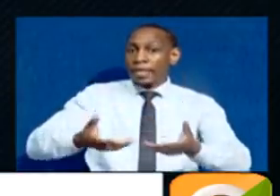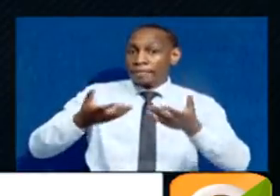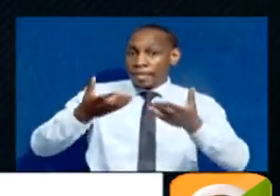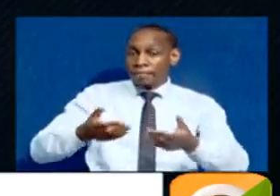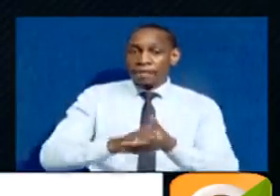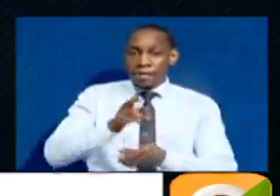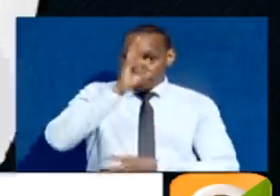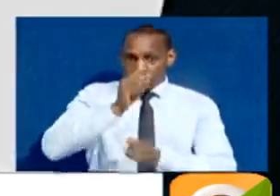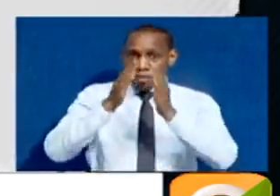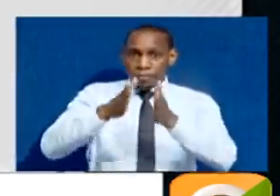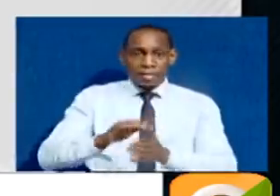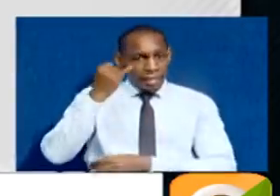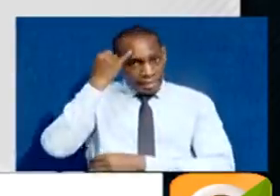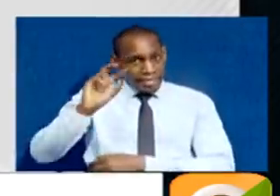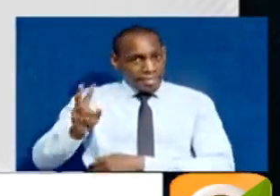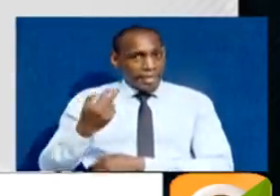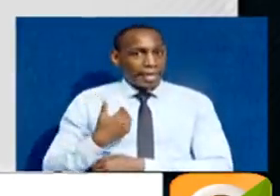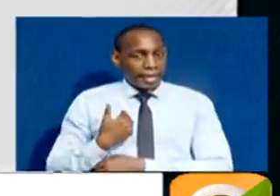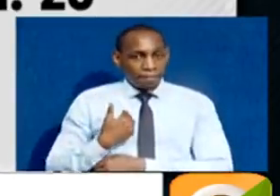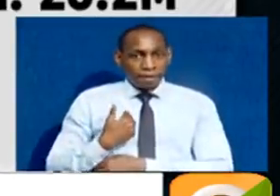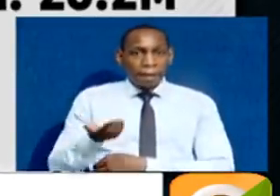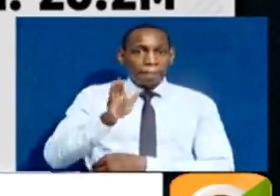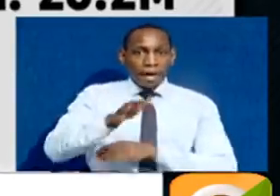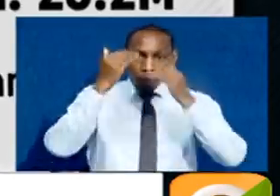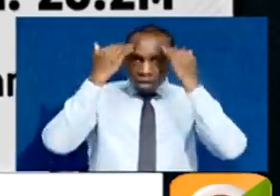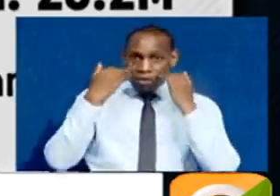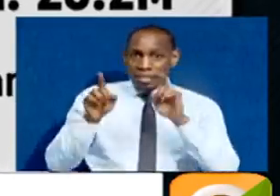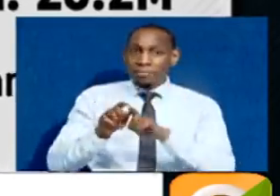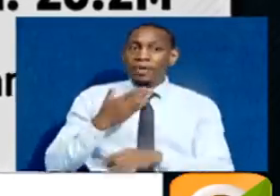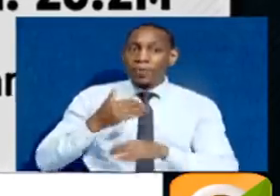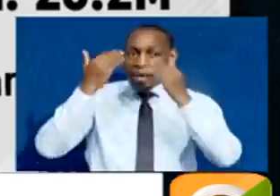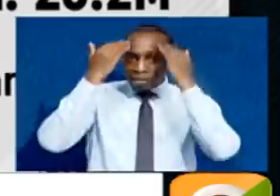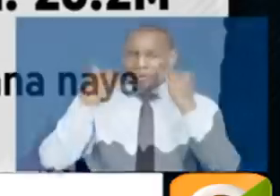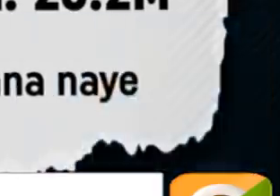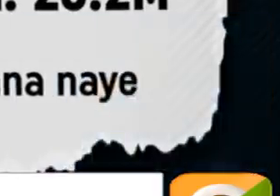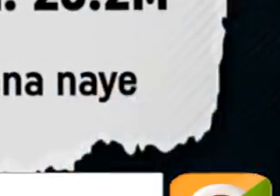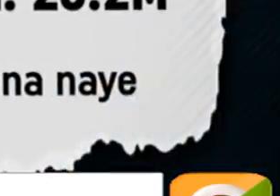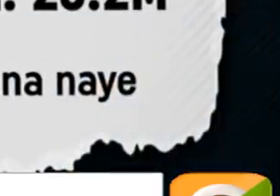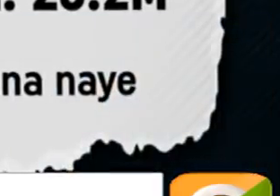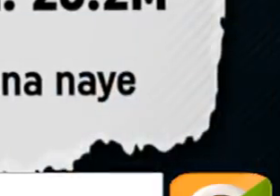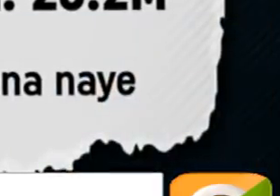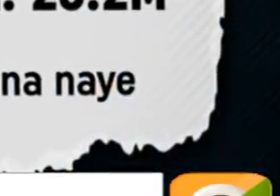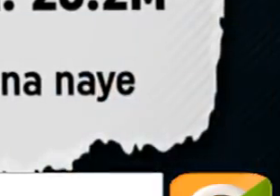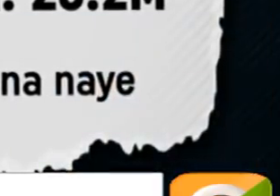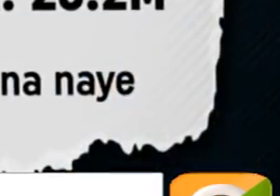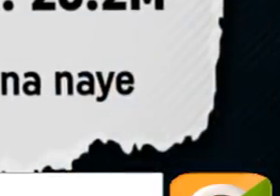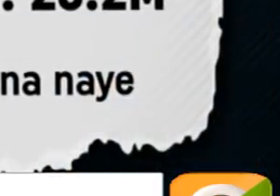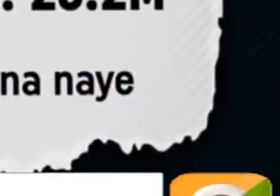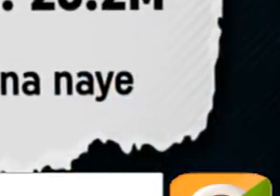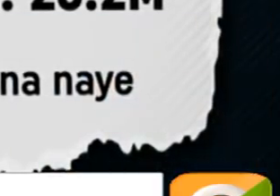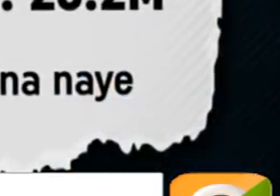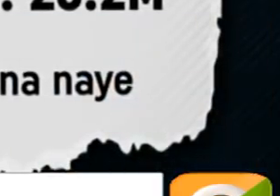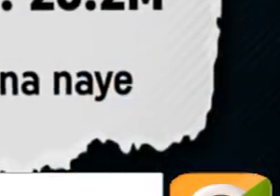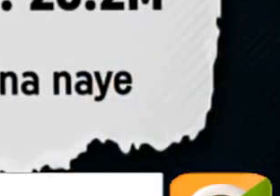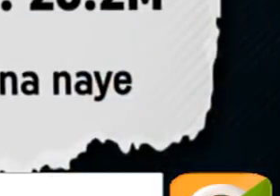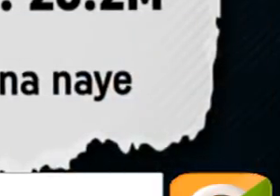mchanga, Jamal alipata wazo la pili. Alirejea mahakamani na kutaka mahakama ikubali asalimishe pesa hizo zote kwa